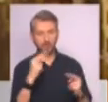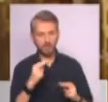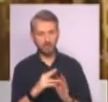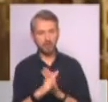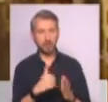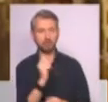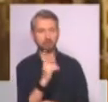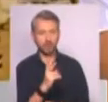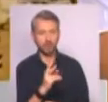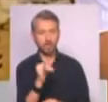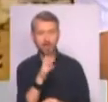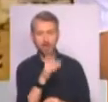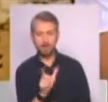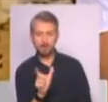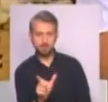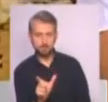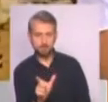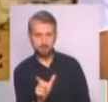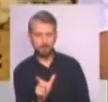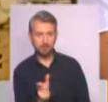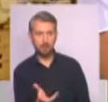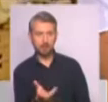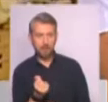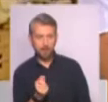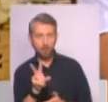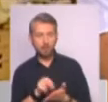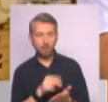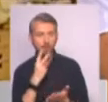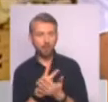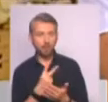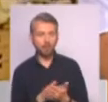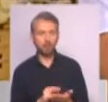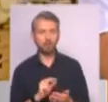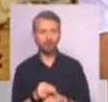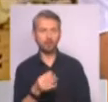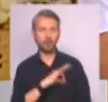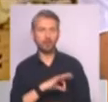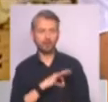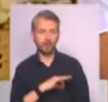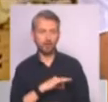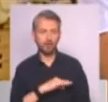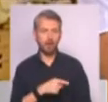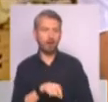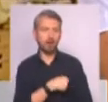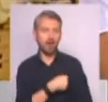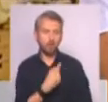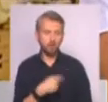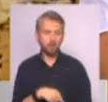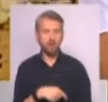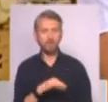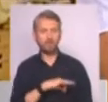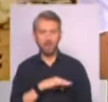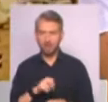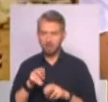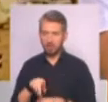викликаємо ЖЕКи. В певний проміжок часу беремо, знімаємо показники з шляхом використання градусника, використаємо... Це